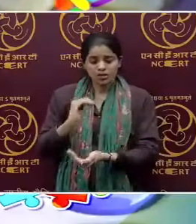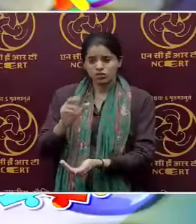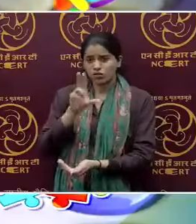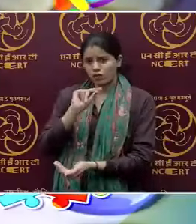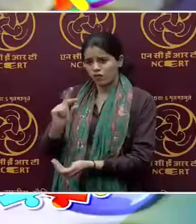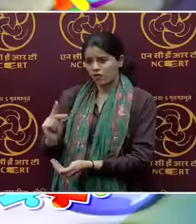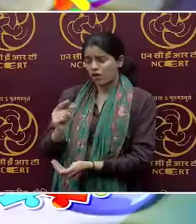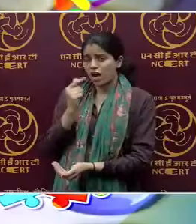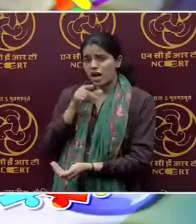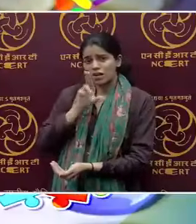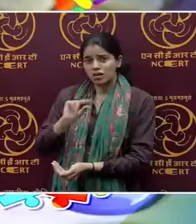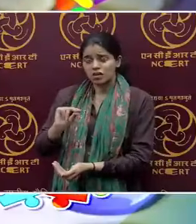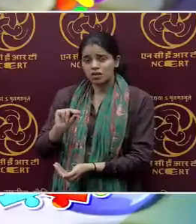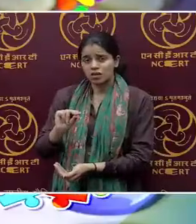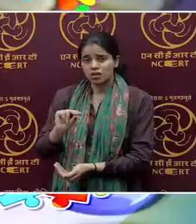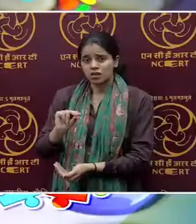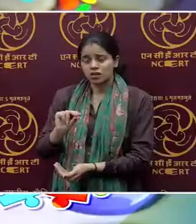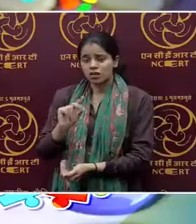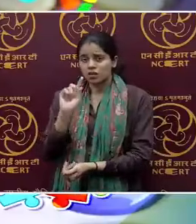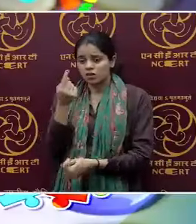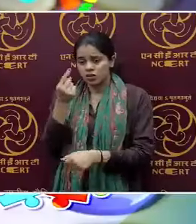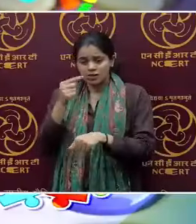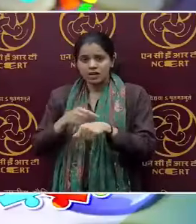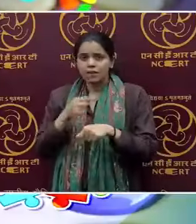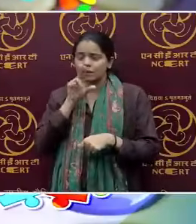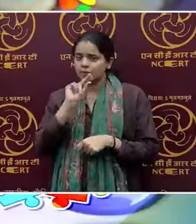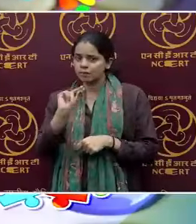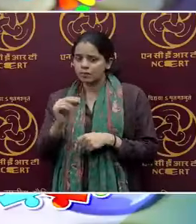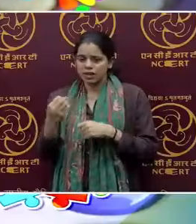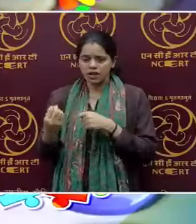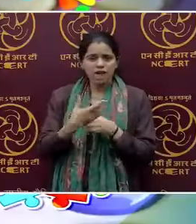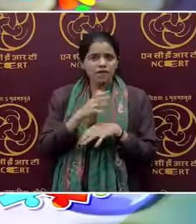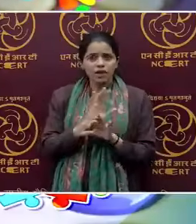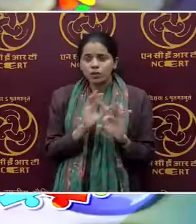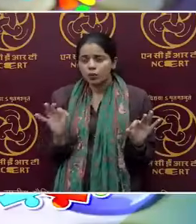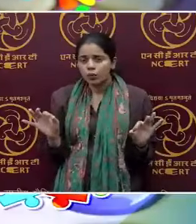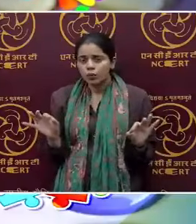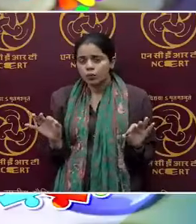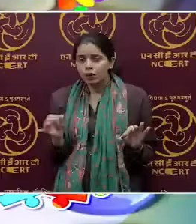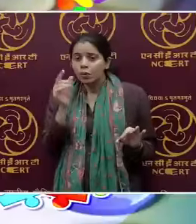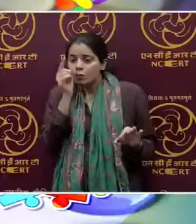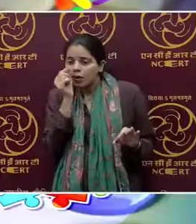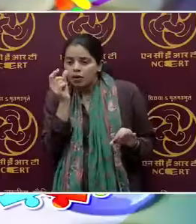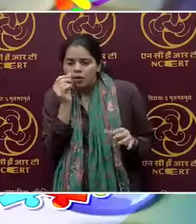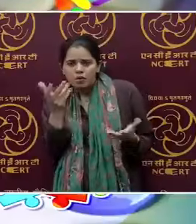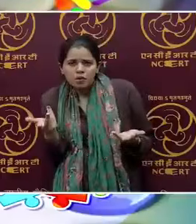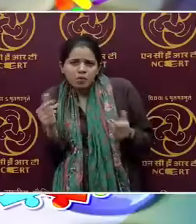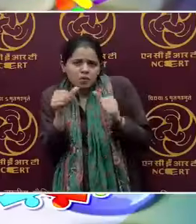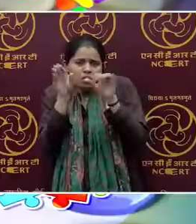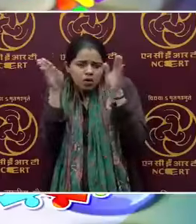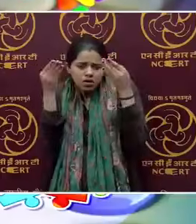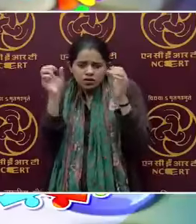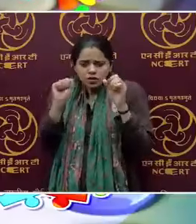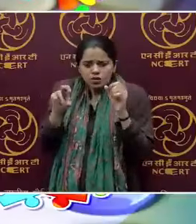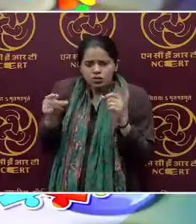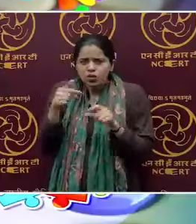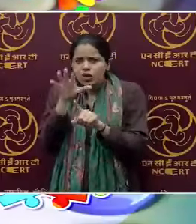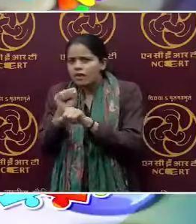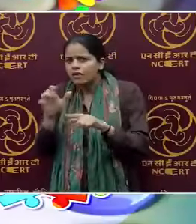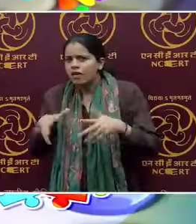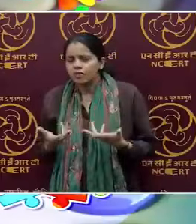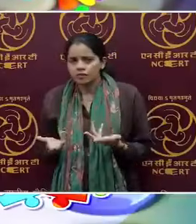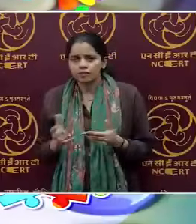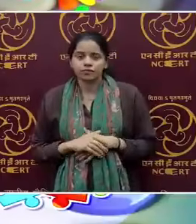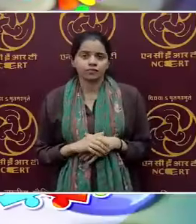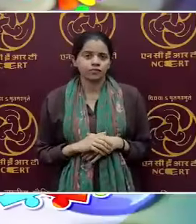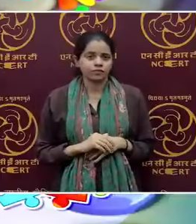so fluently? It's one of the sense organs that's not affected, and he or she is whether autistic or not. कैसे identify Right. करेंगे उस